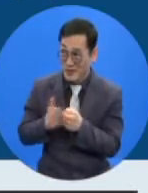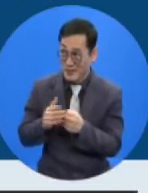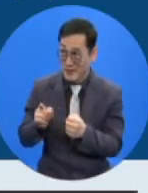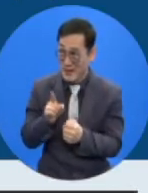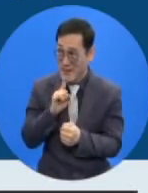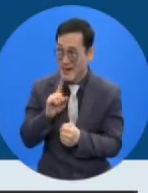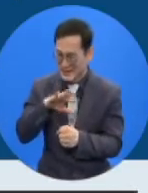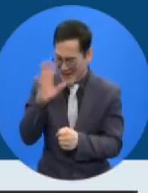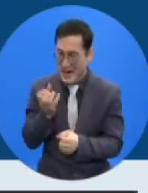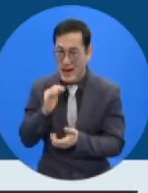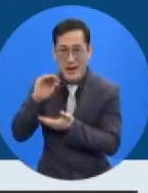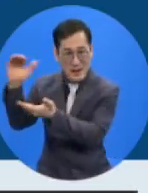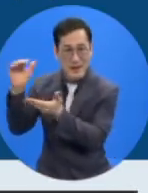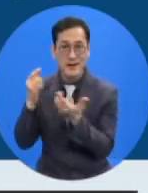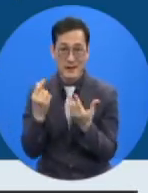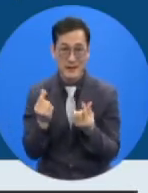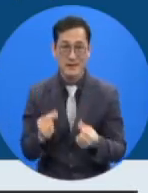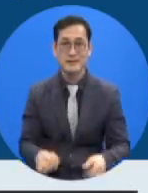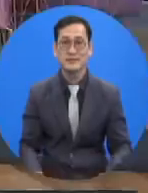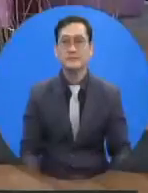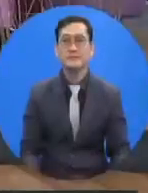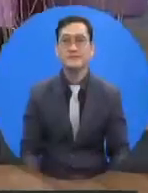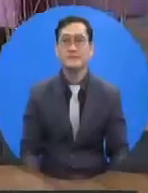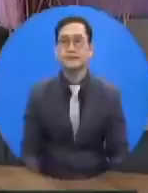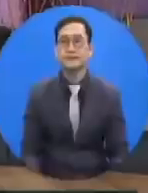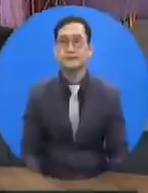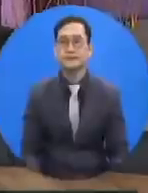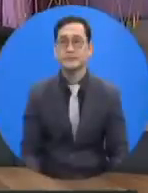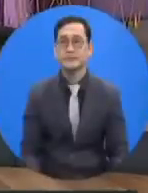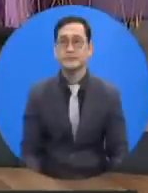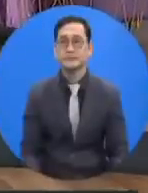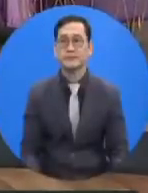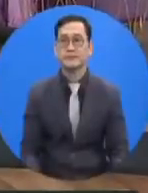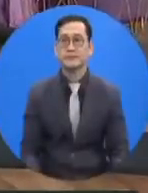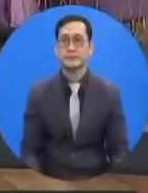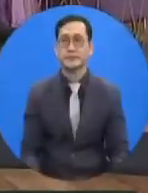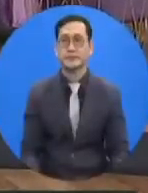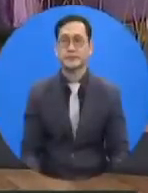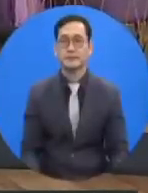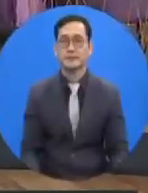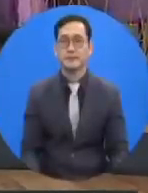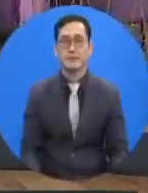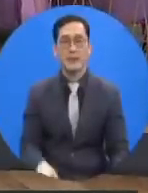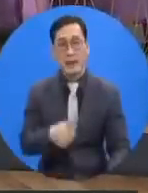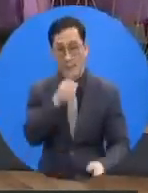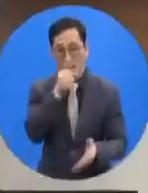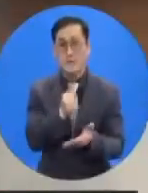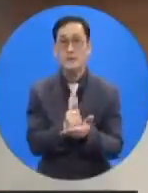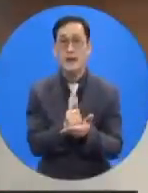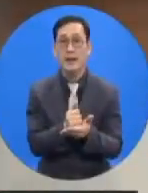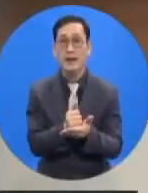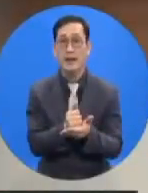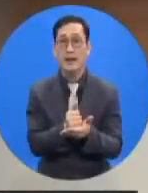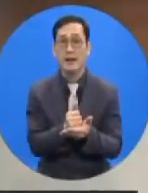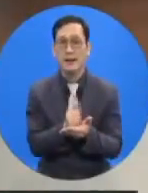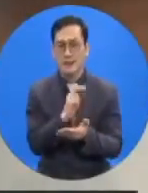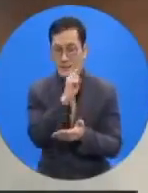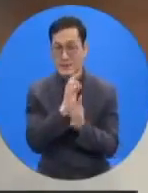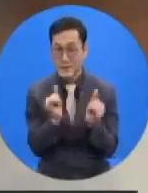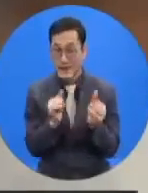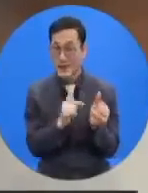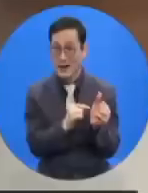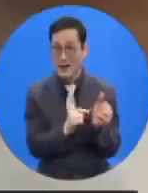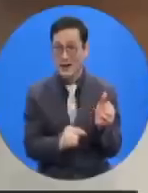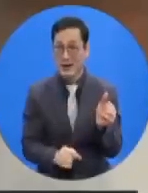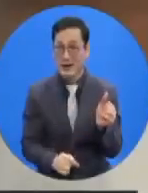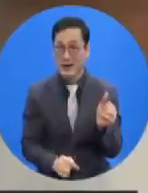합니다. 장수장님 어떠세요? 제가 뭐 법률 전문가는 아니지만 기본적으로 범죄 혐의자, 기소된 사람이 자신의